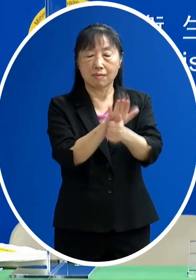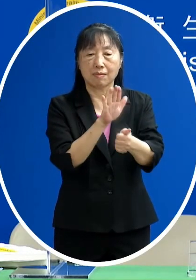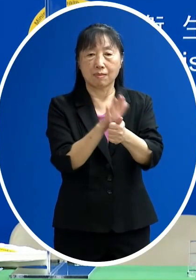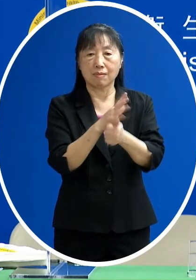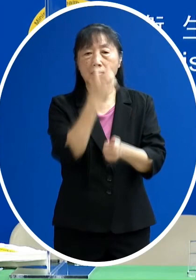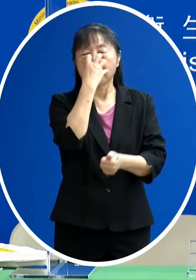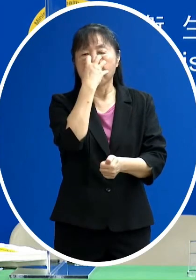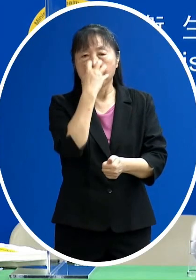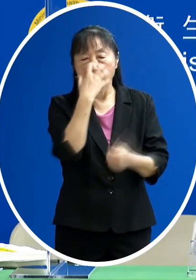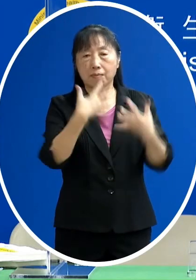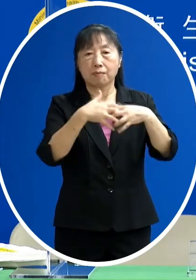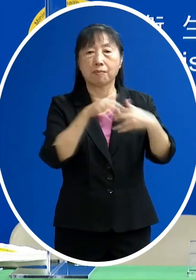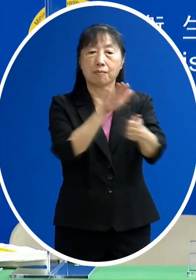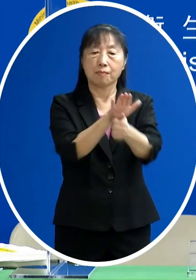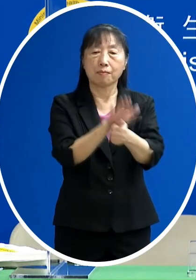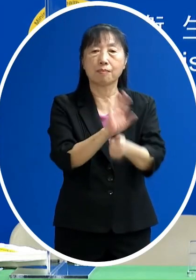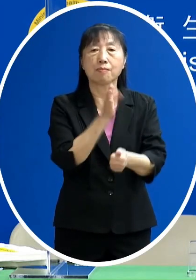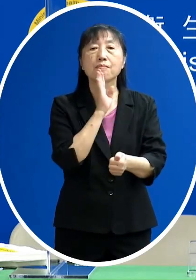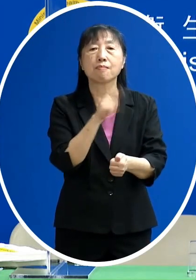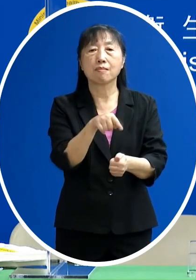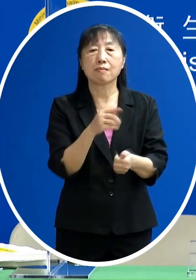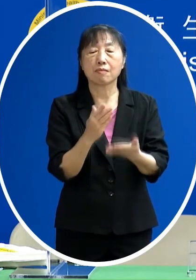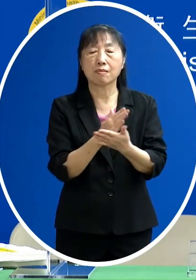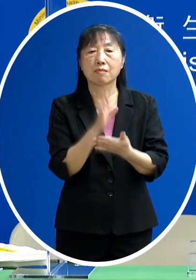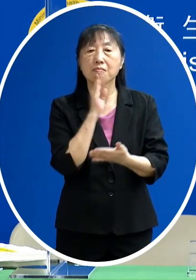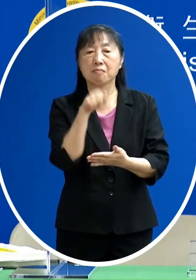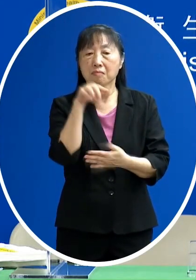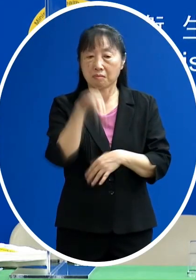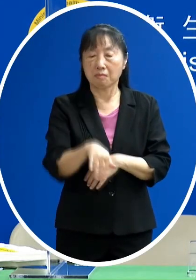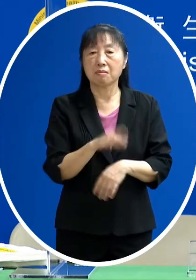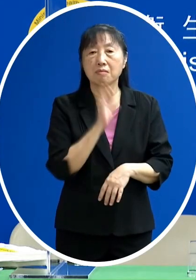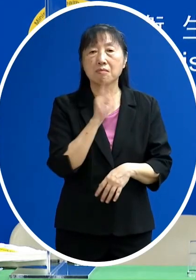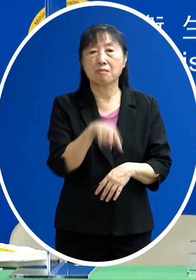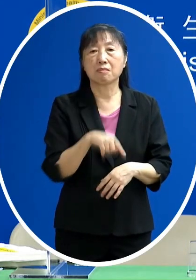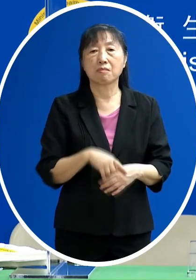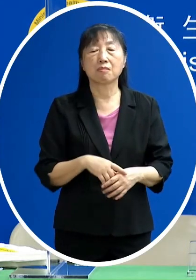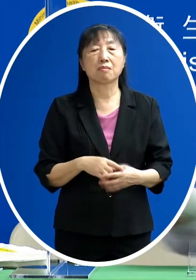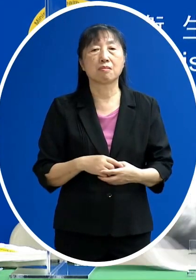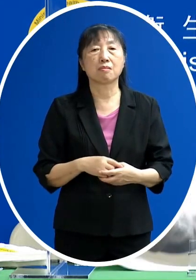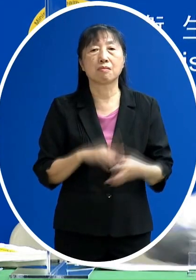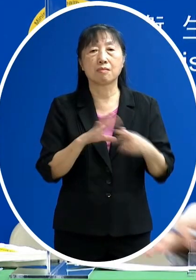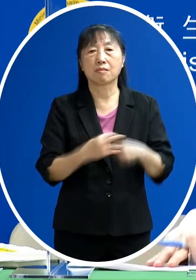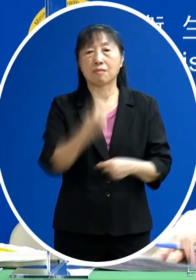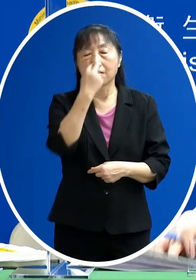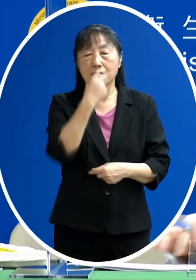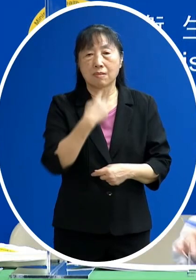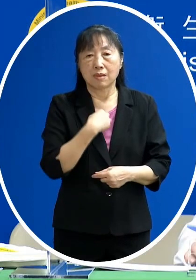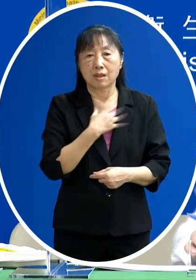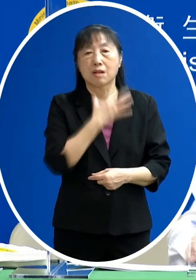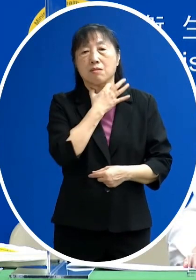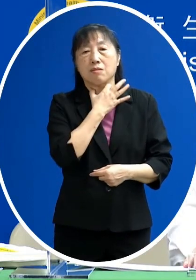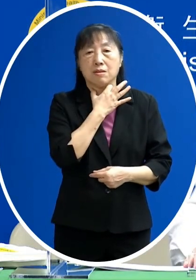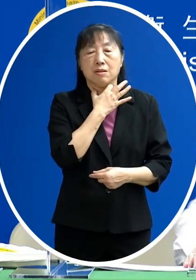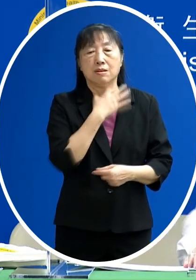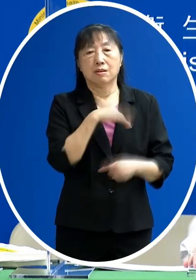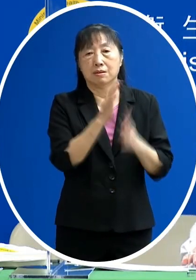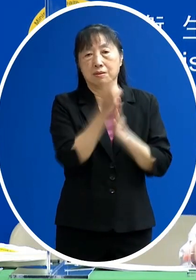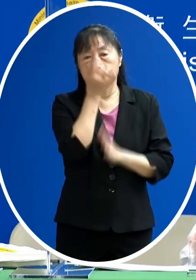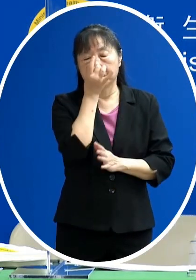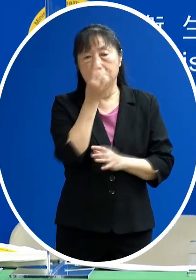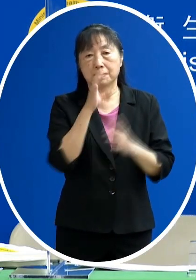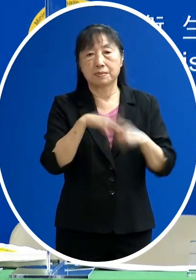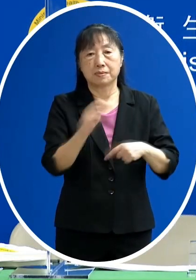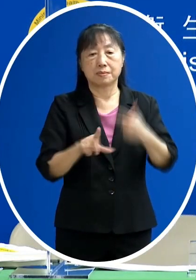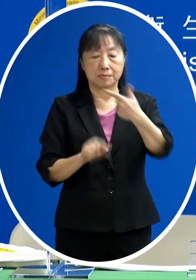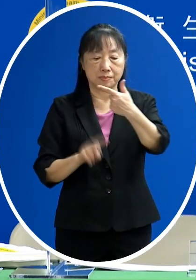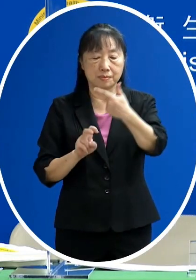呼吸机器，那诊断是有哮吼的一个状况，那哮吼出现有呼吸窘迫的一个情形，在6月